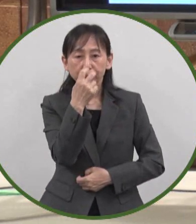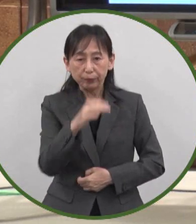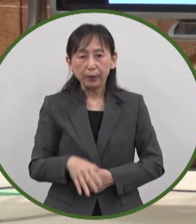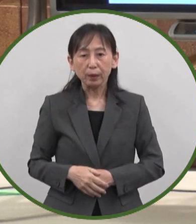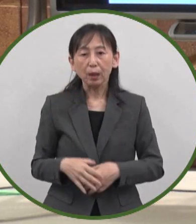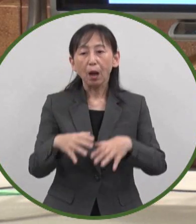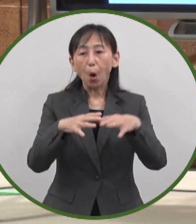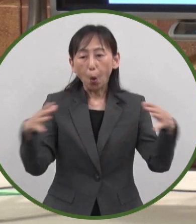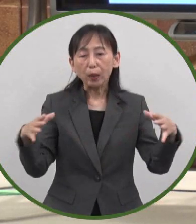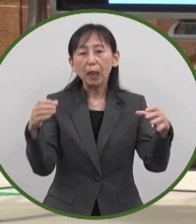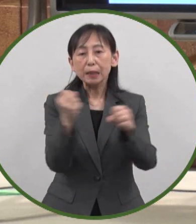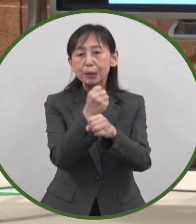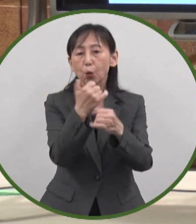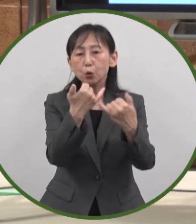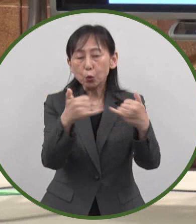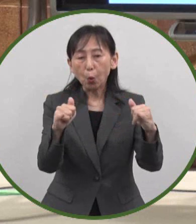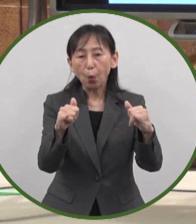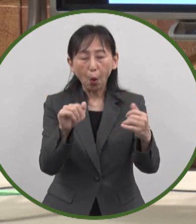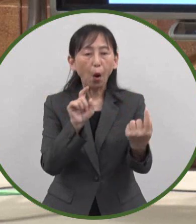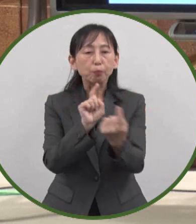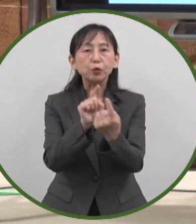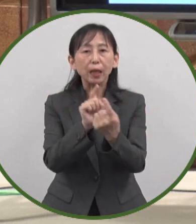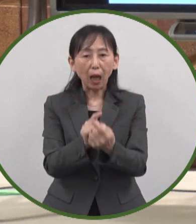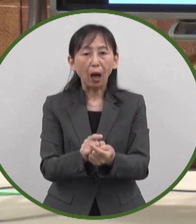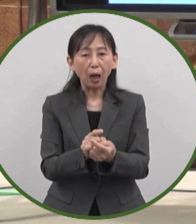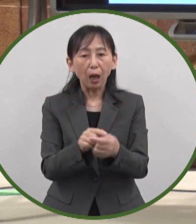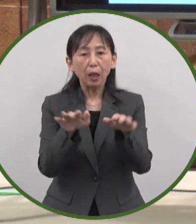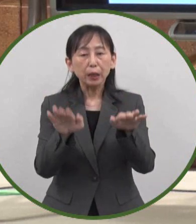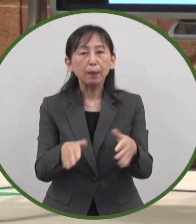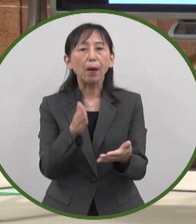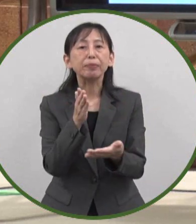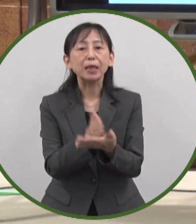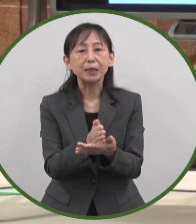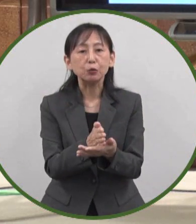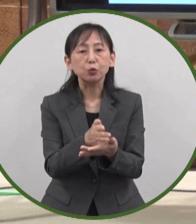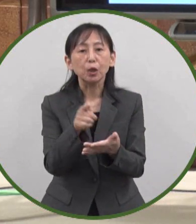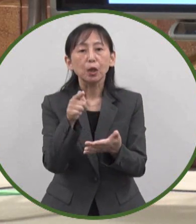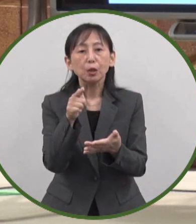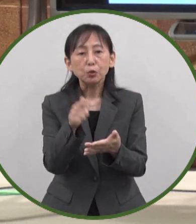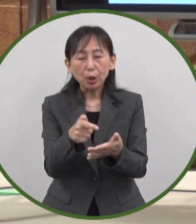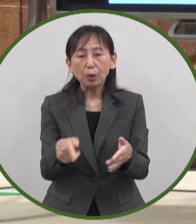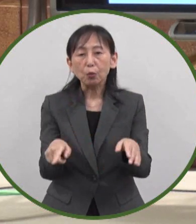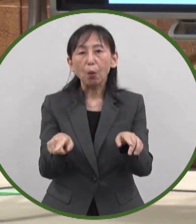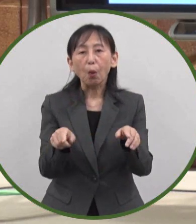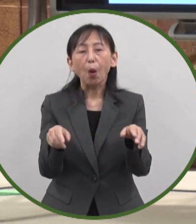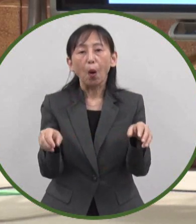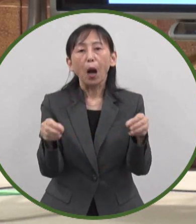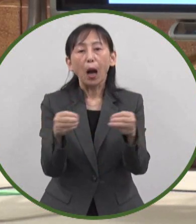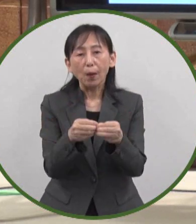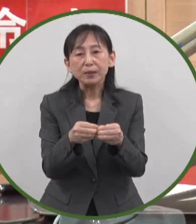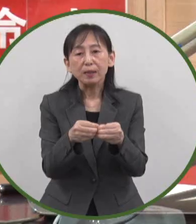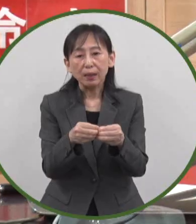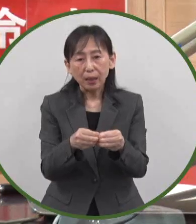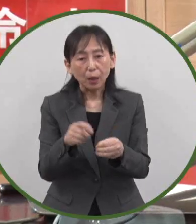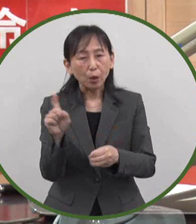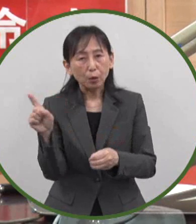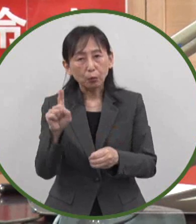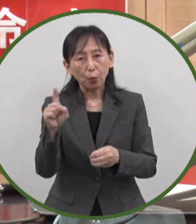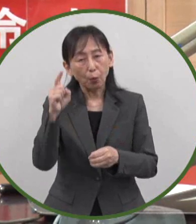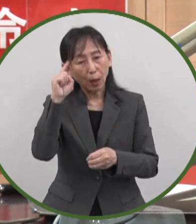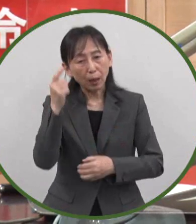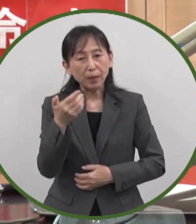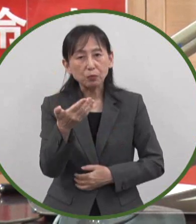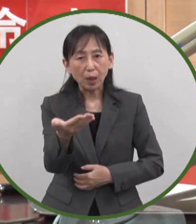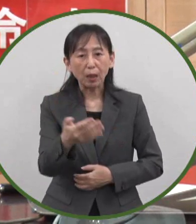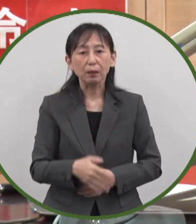大規模な事業所向けのものが一時停止していますが、それと合わせてどういうふうに検査の戦略をやってきたのか。